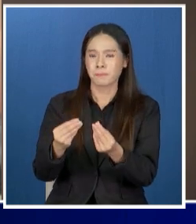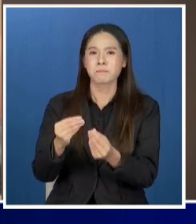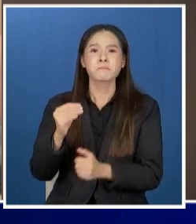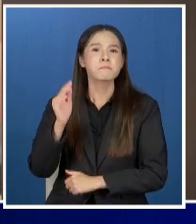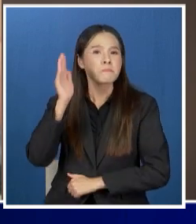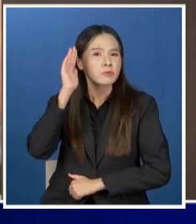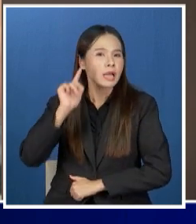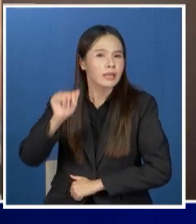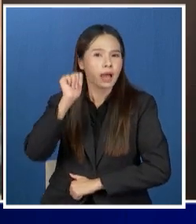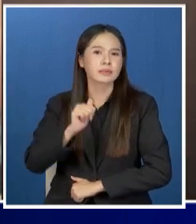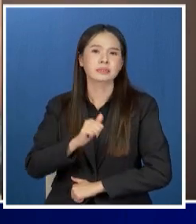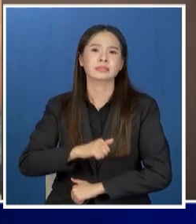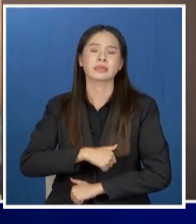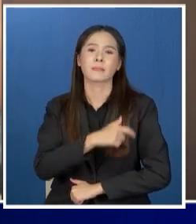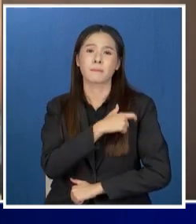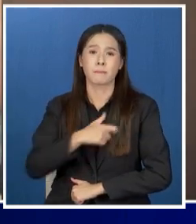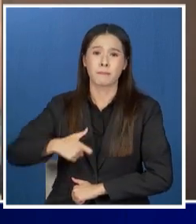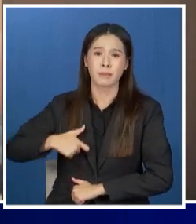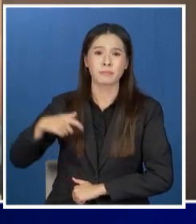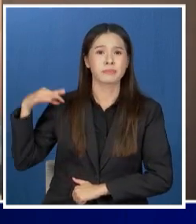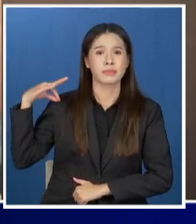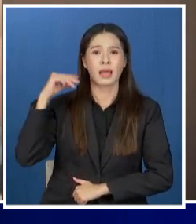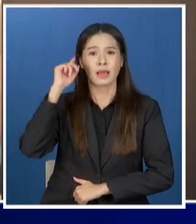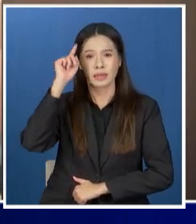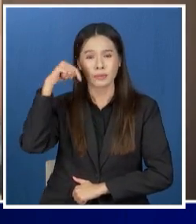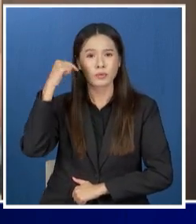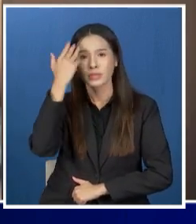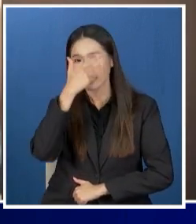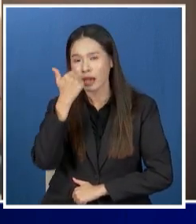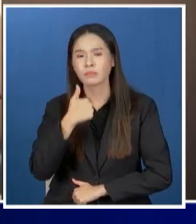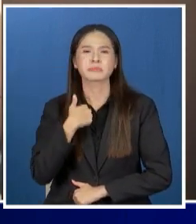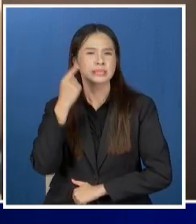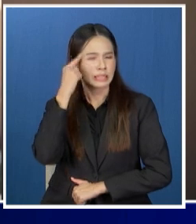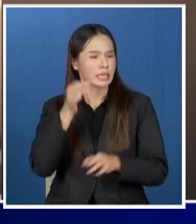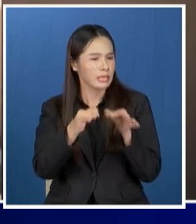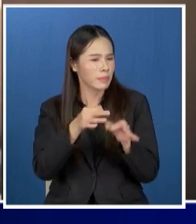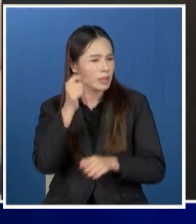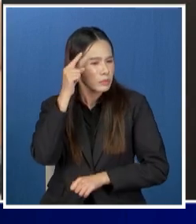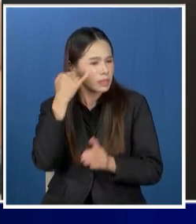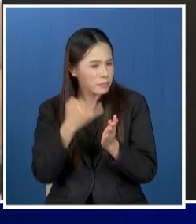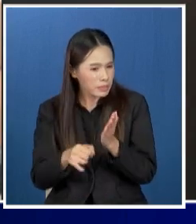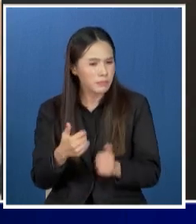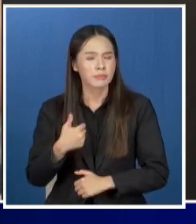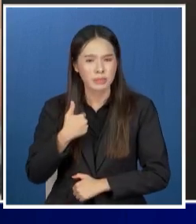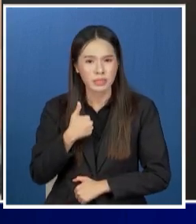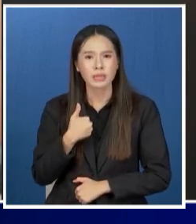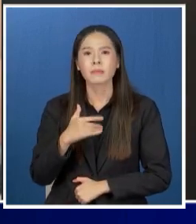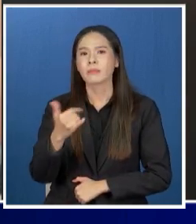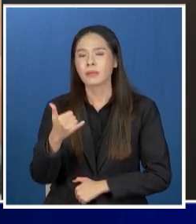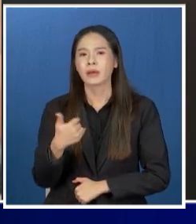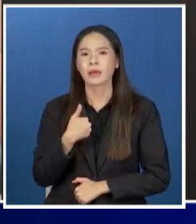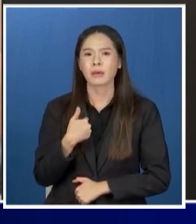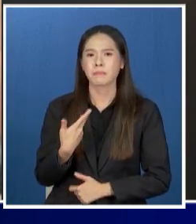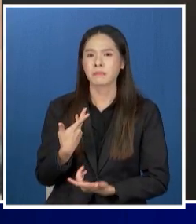ามให้เลยแต่อยากจะอธิบายคุณณวัฒน์นิดนึงสิ่งที่คุณณวัฒน์เข้าใจอ่ะมันไม่ใช่แบบนั้นในบางกรณีเนี่ยเหมือนมี